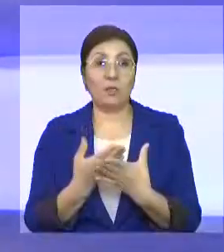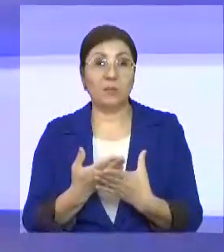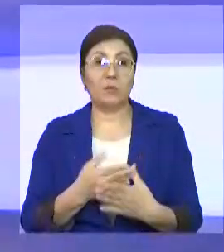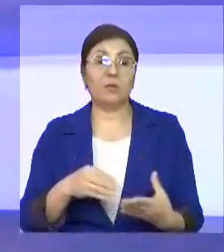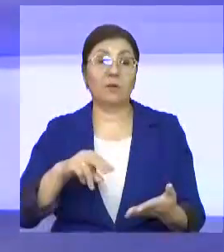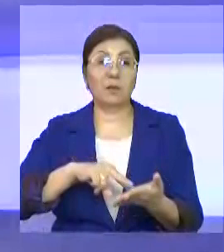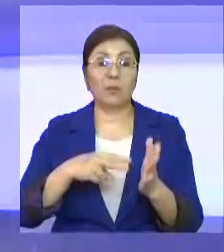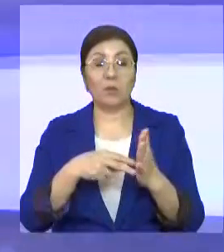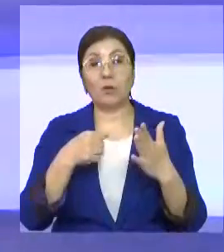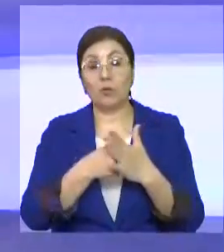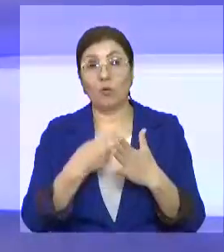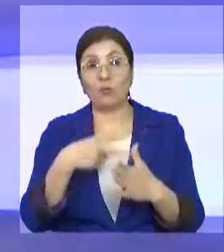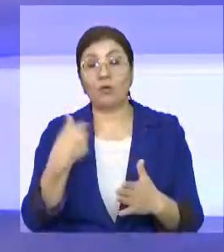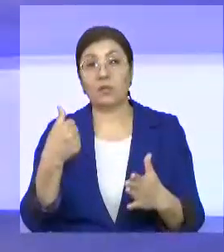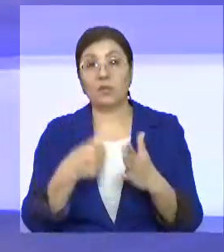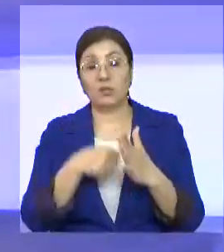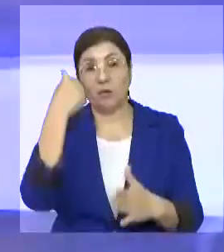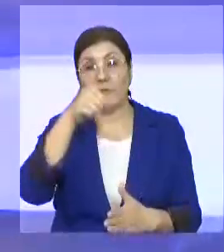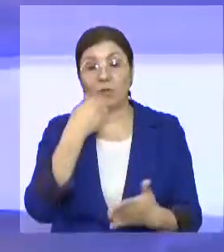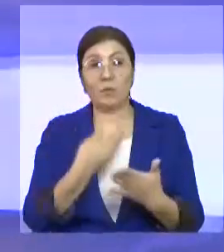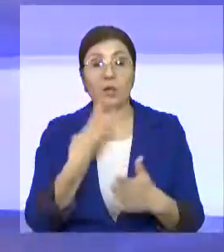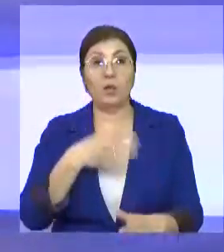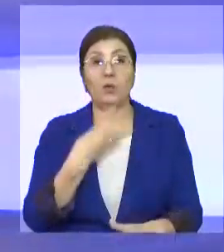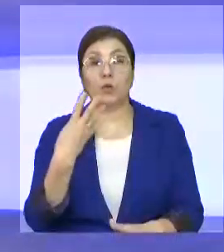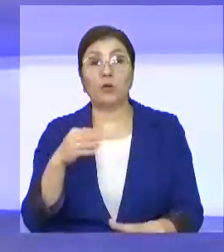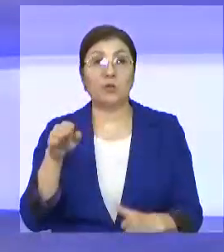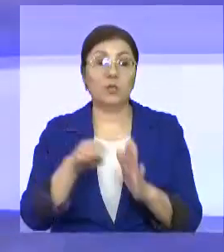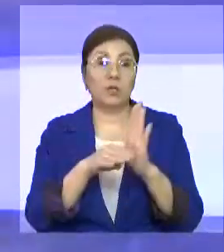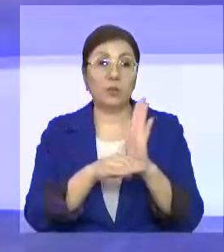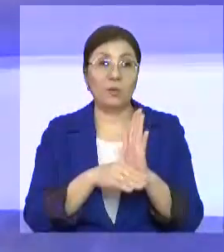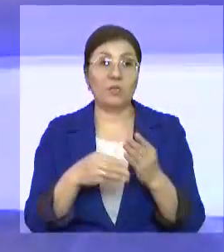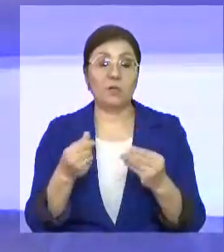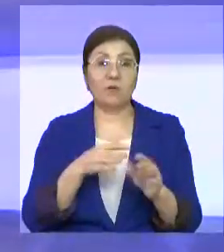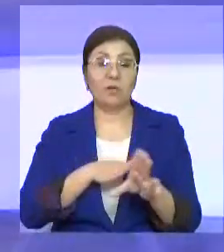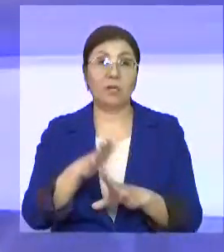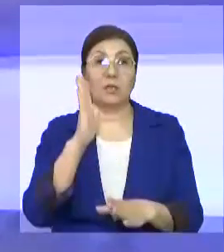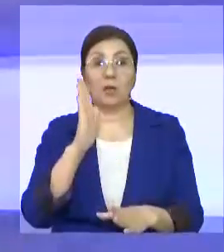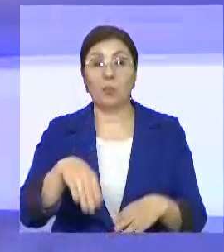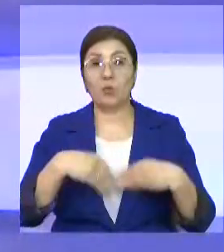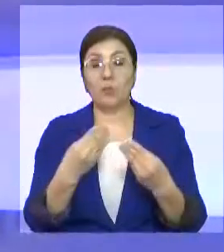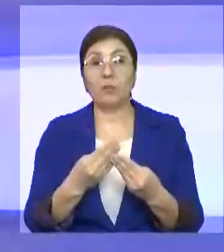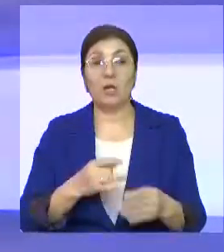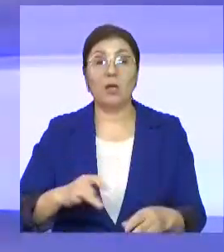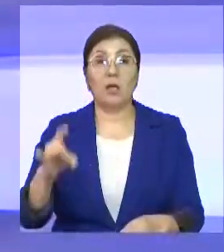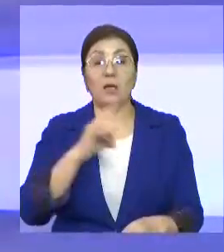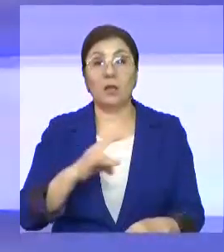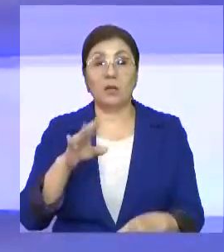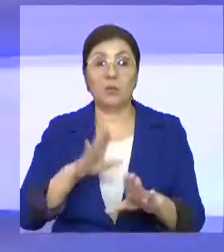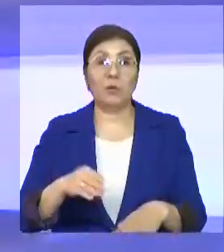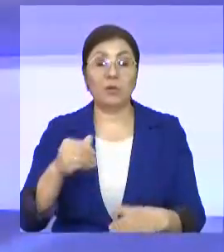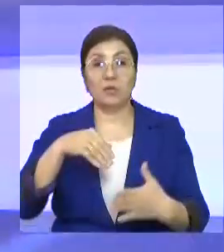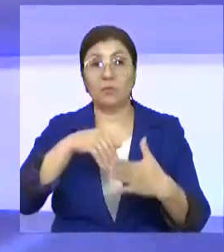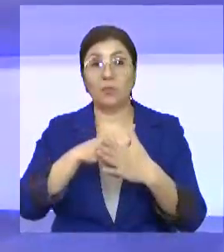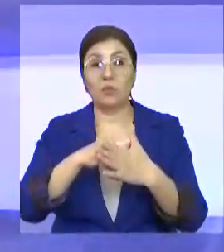до 2026 года и включает в себя 44 пункта. Деньги на ее реализацию будут выделяться из республиканского и местного